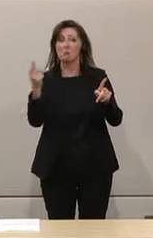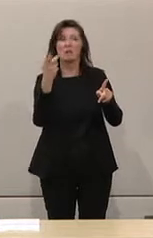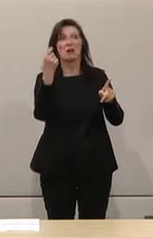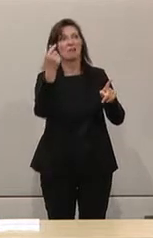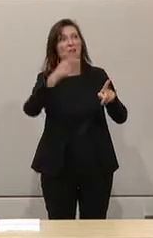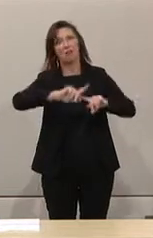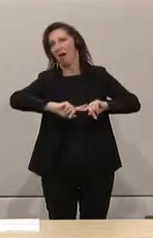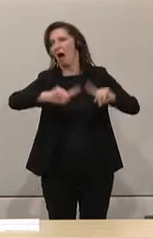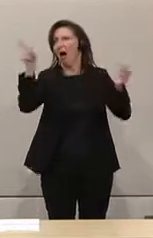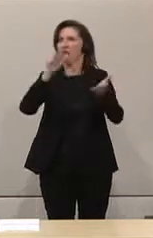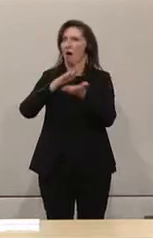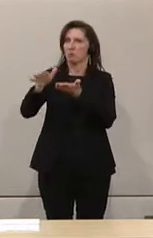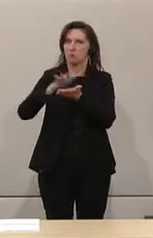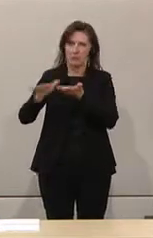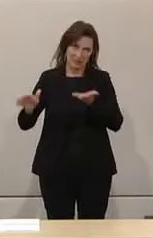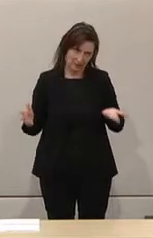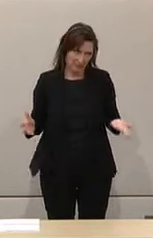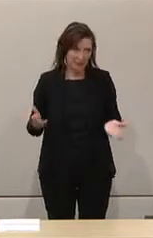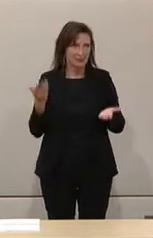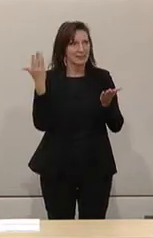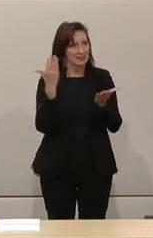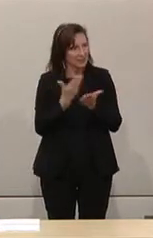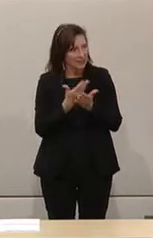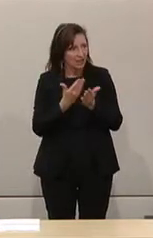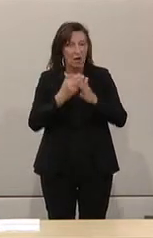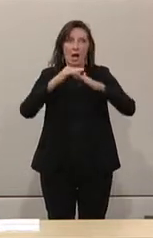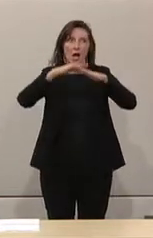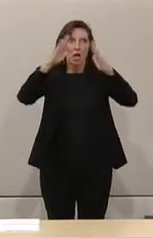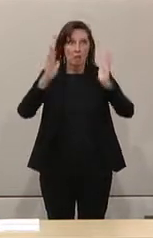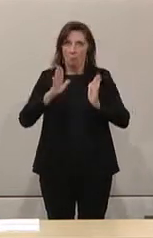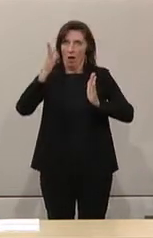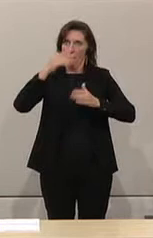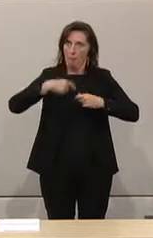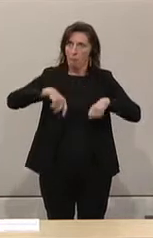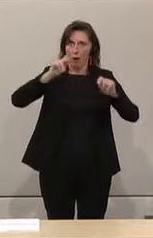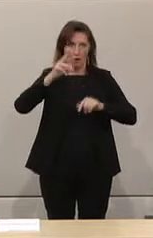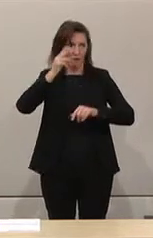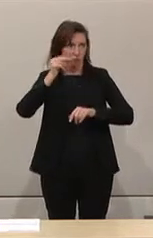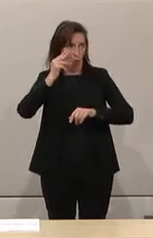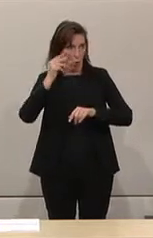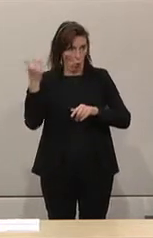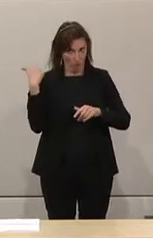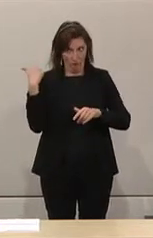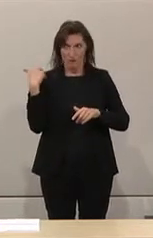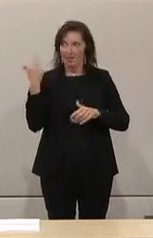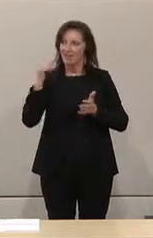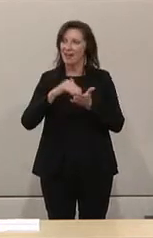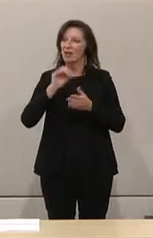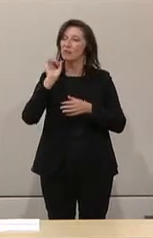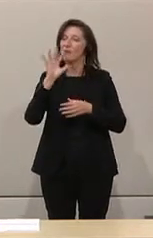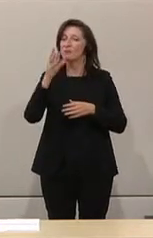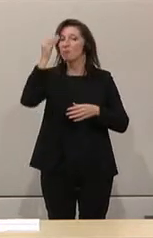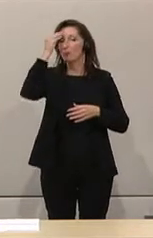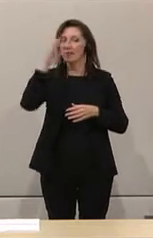Das Institut für Immobilienbauen und Wohnen hat festgestellt, im Jahr 2015 haben die